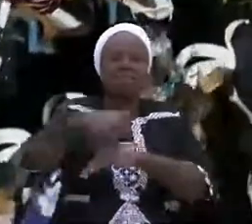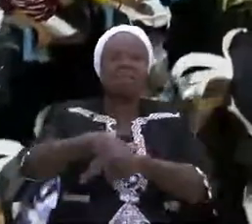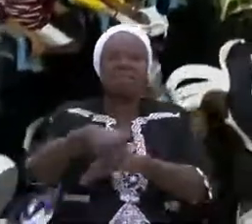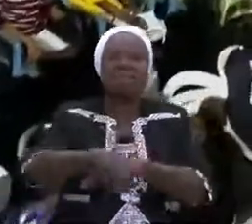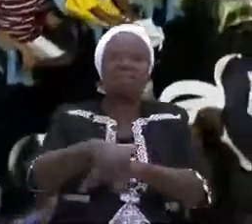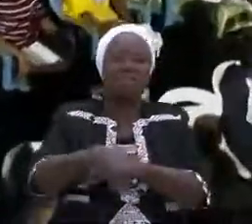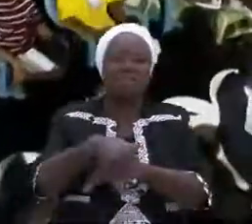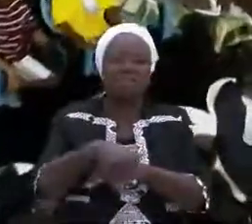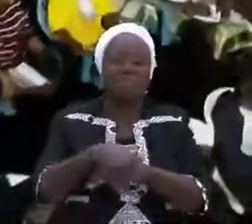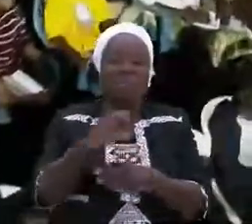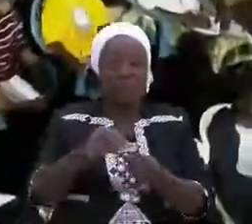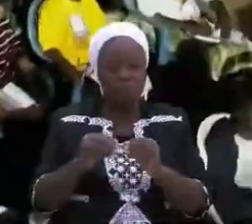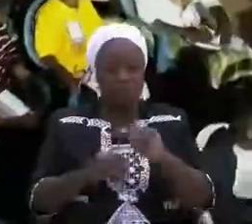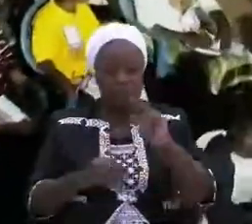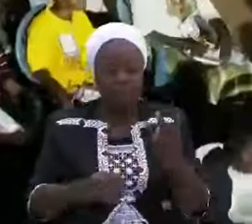aujourd'hui.